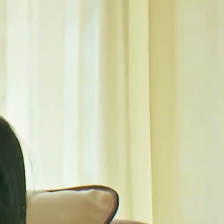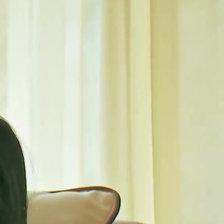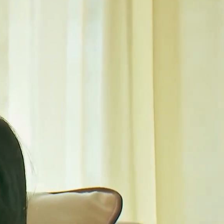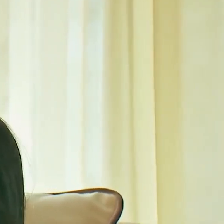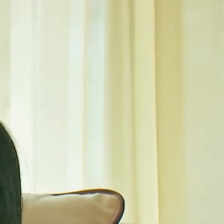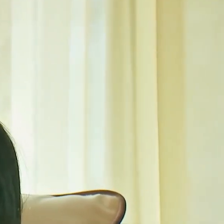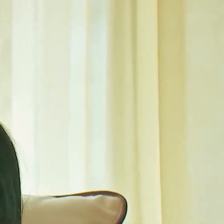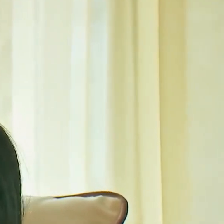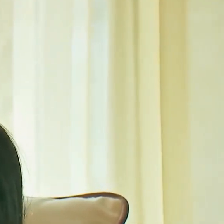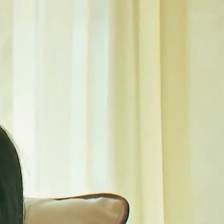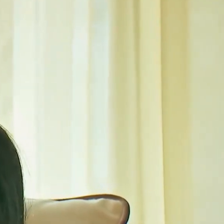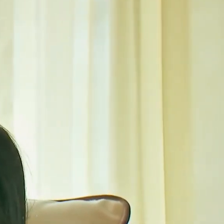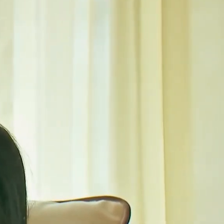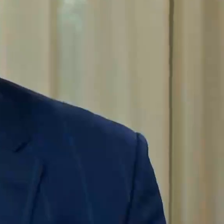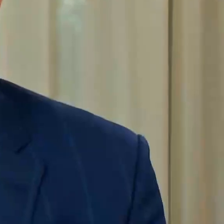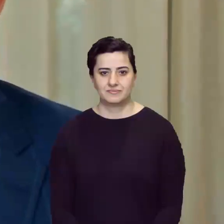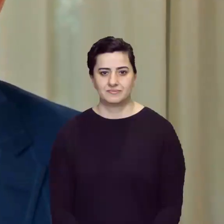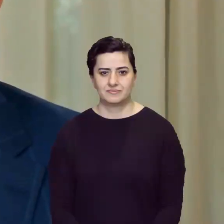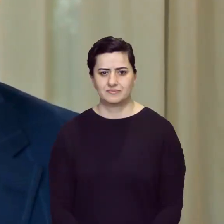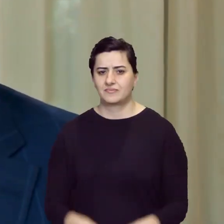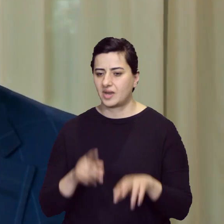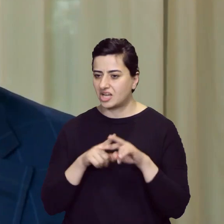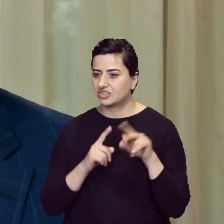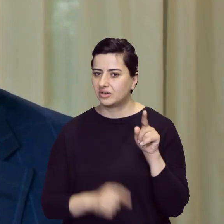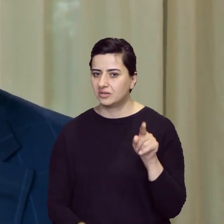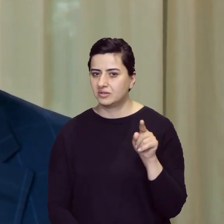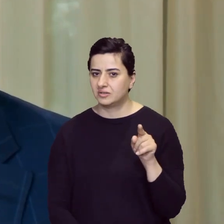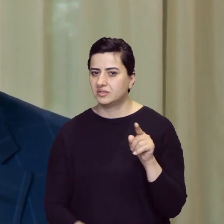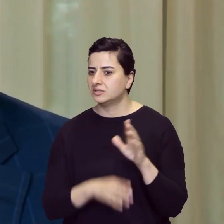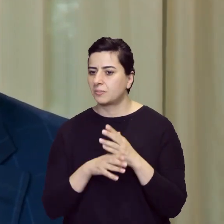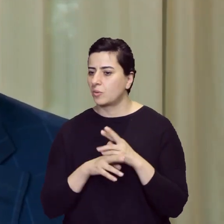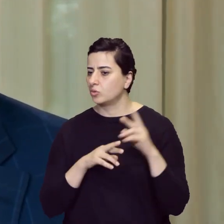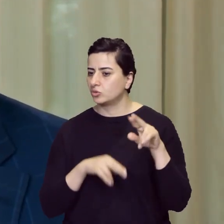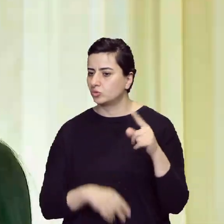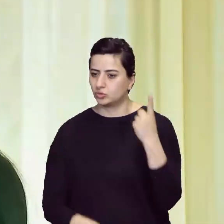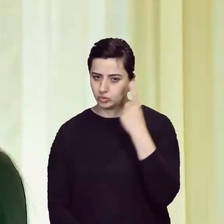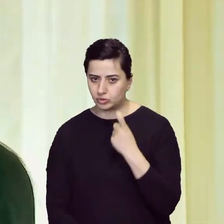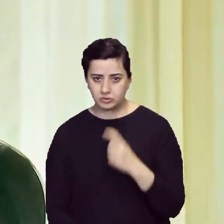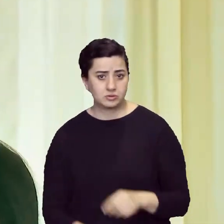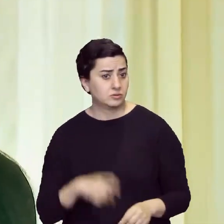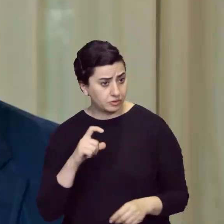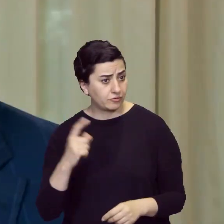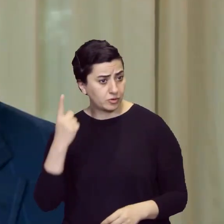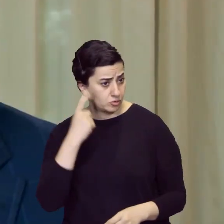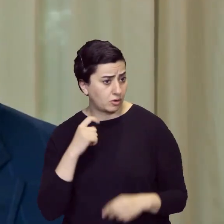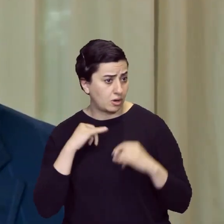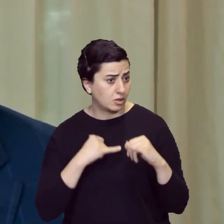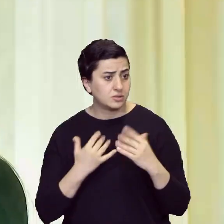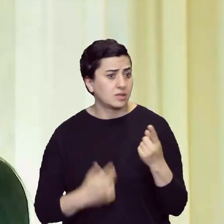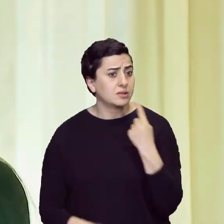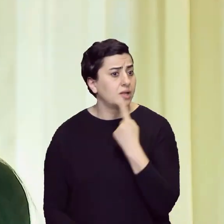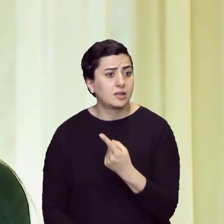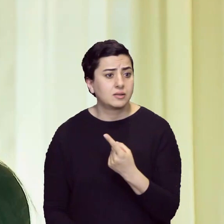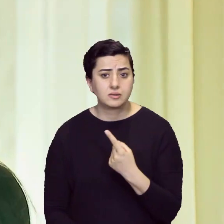Diğer koltuğa geçti. Ayşe, neden küstüğümüzü sordu. Cevriye Hanım da bana sordu. Ne